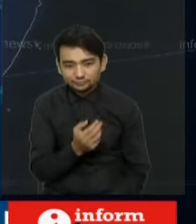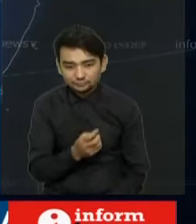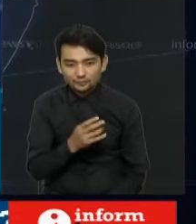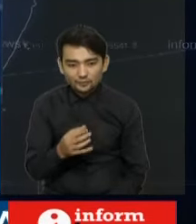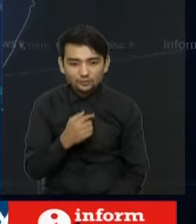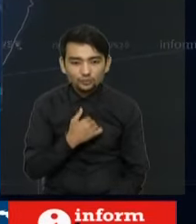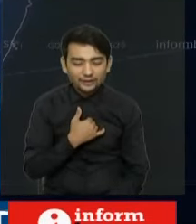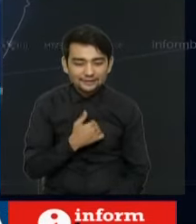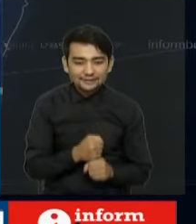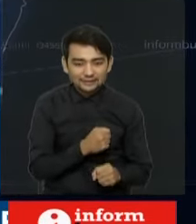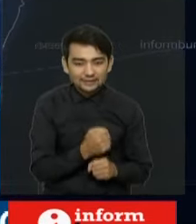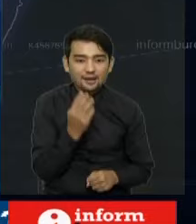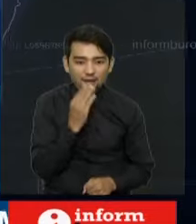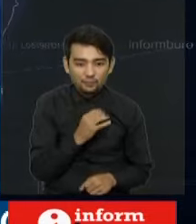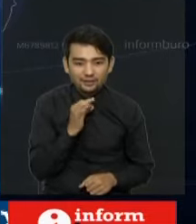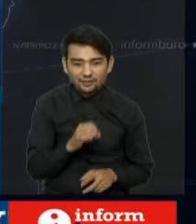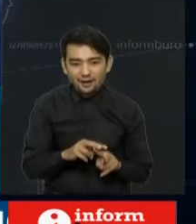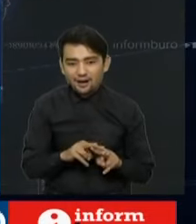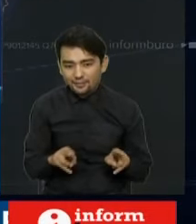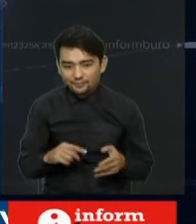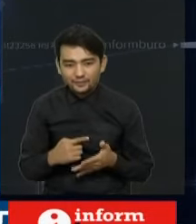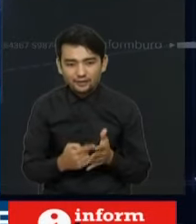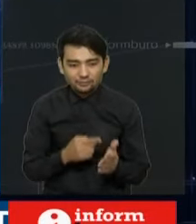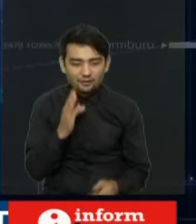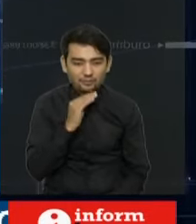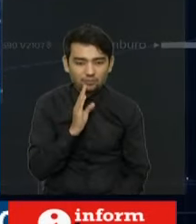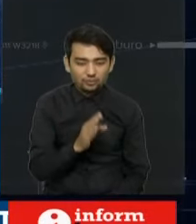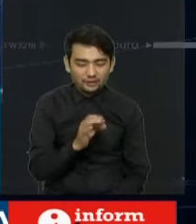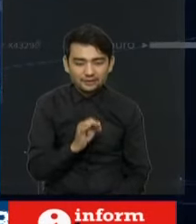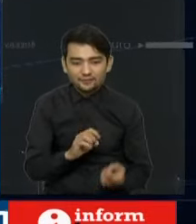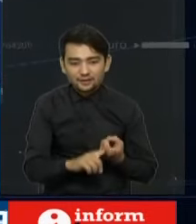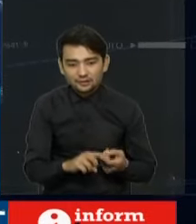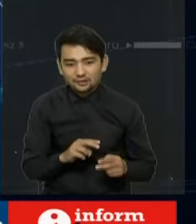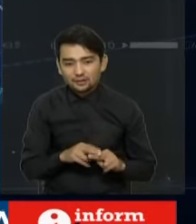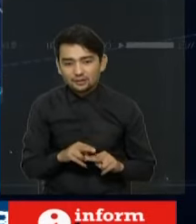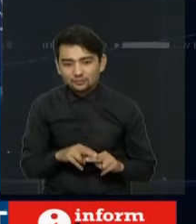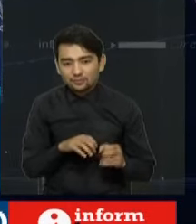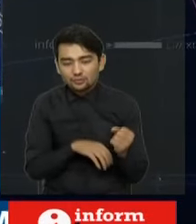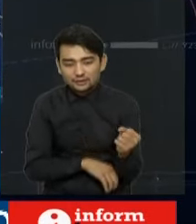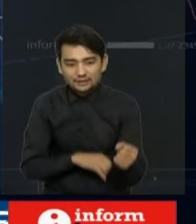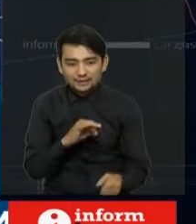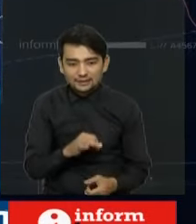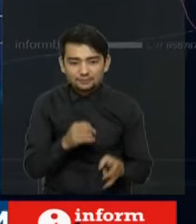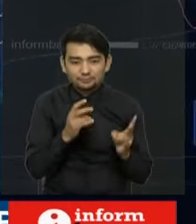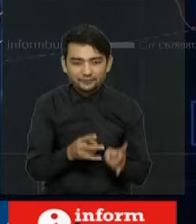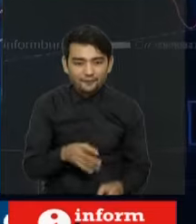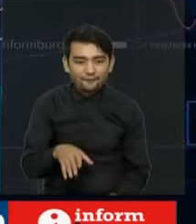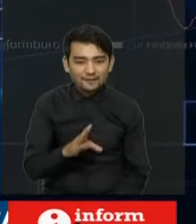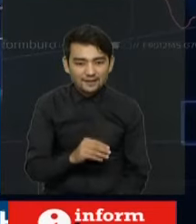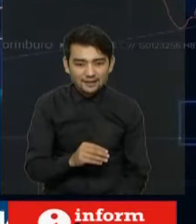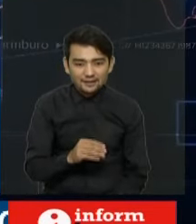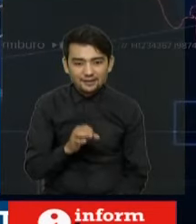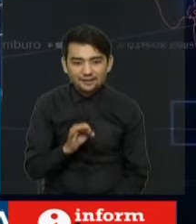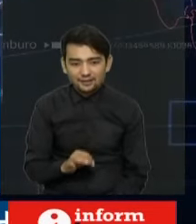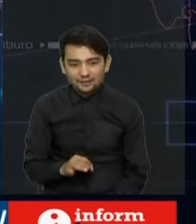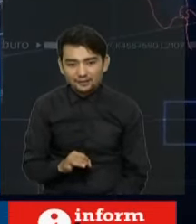они могут тоже такие же требования выставить. Соответственно, в конечном итоге от этого пострадают все и